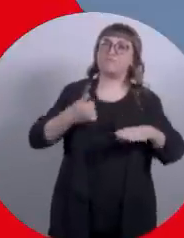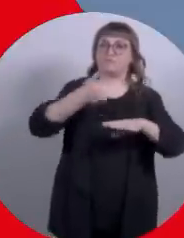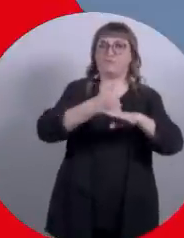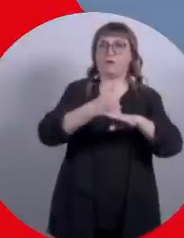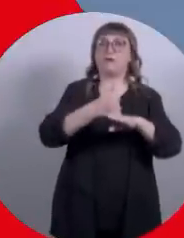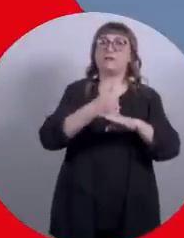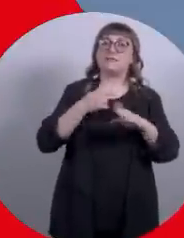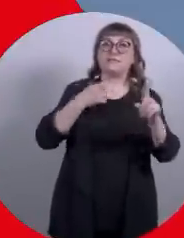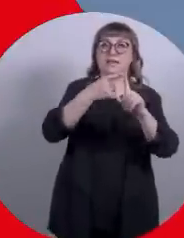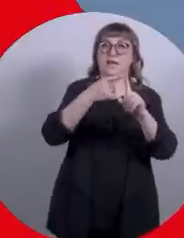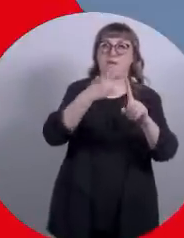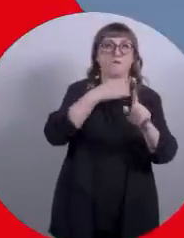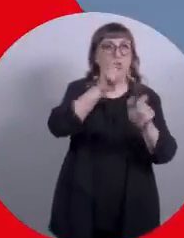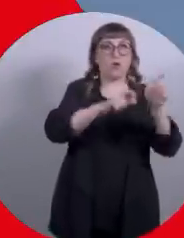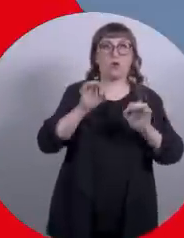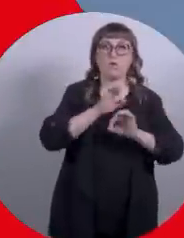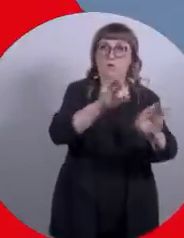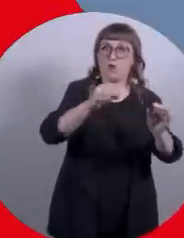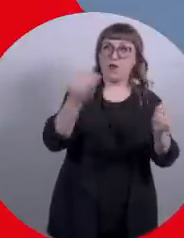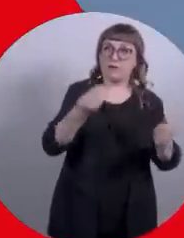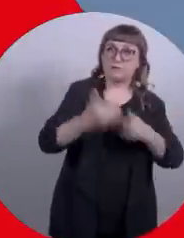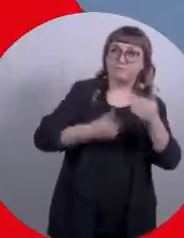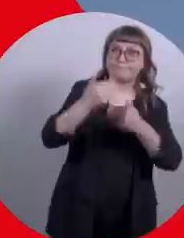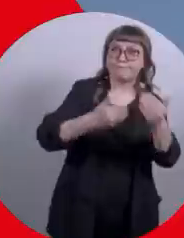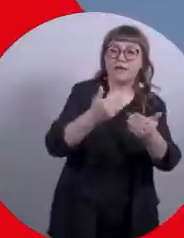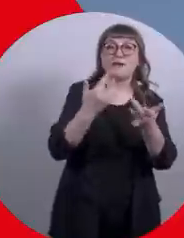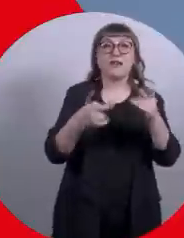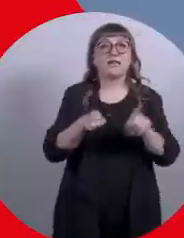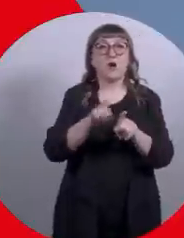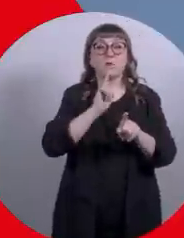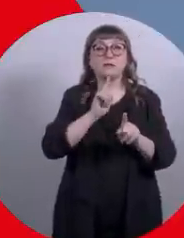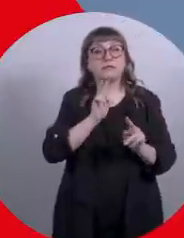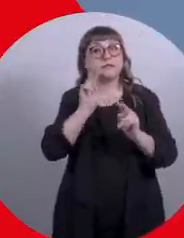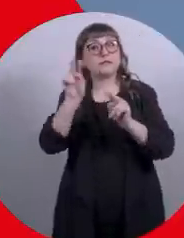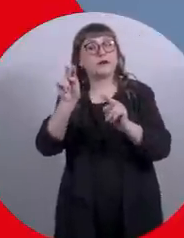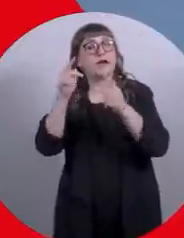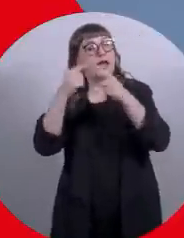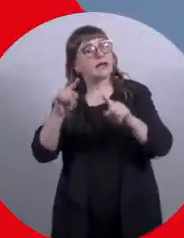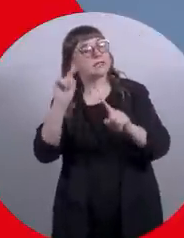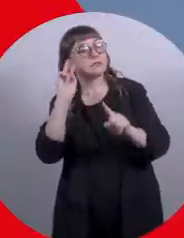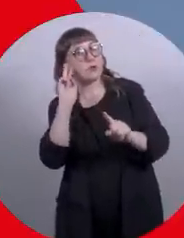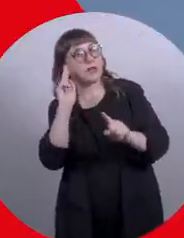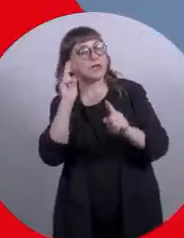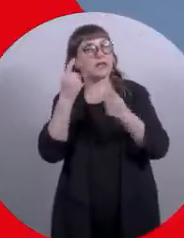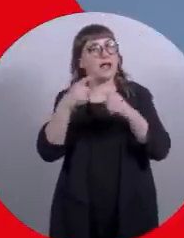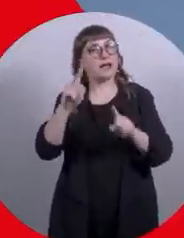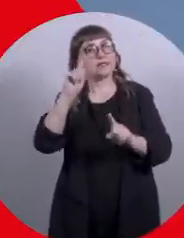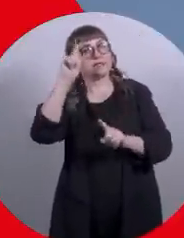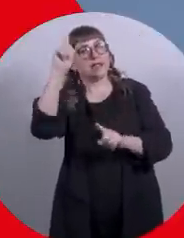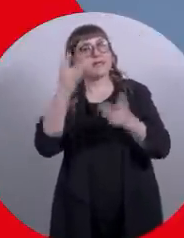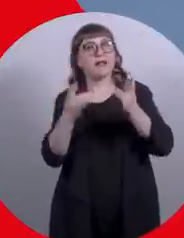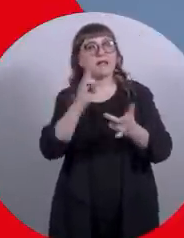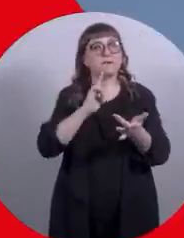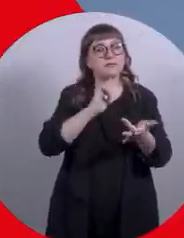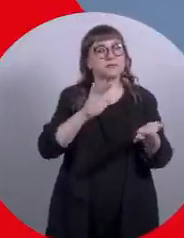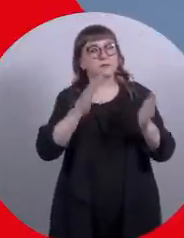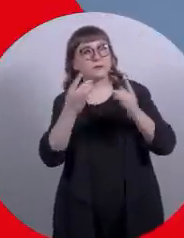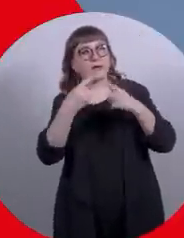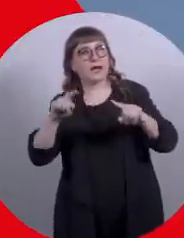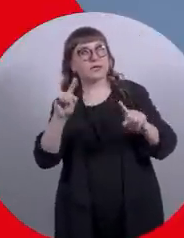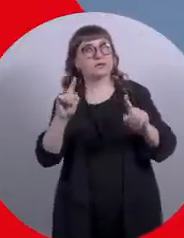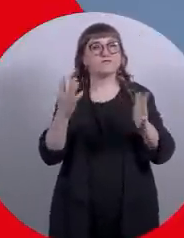vielleicht das eine oder andere Mal daran den Ausblicken anders zu denken vielleicht ein bisschen Gewehr zu denken